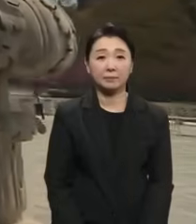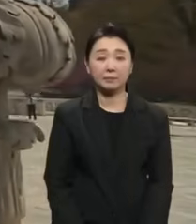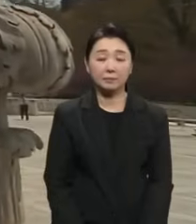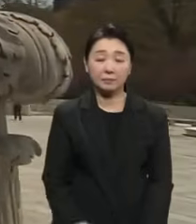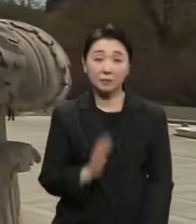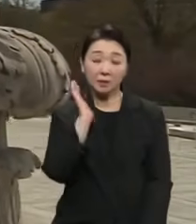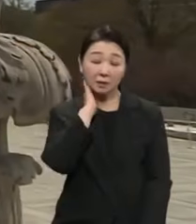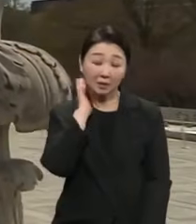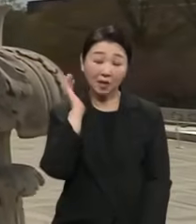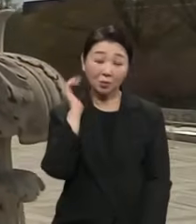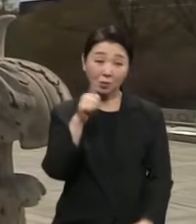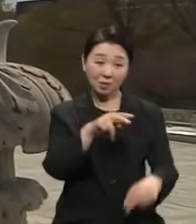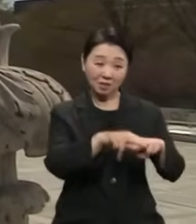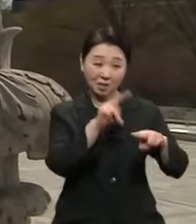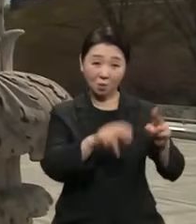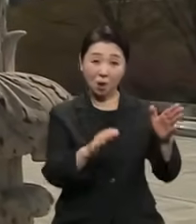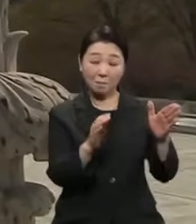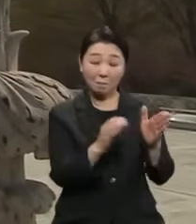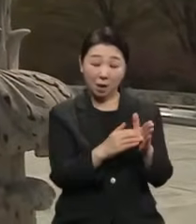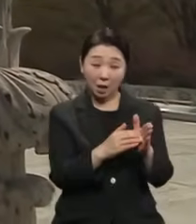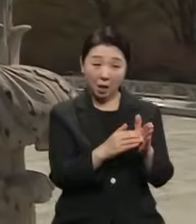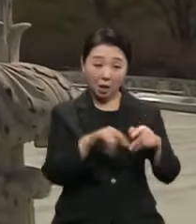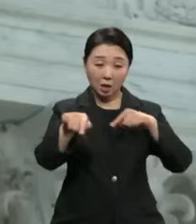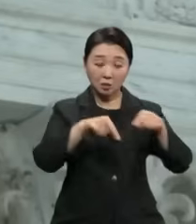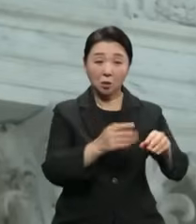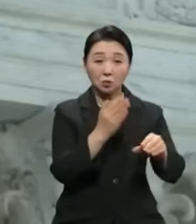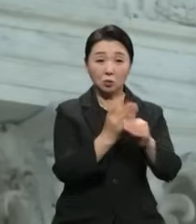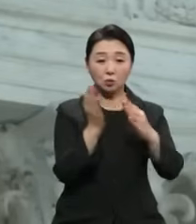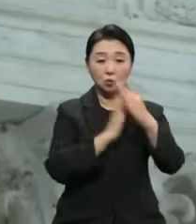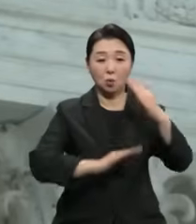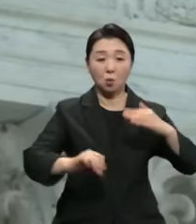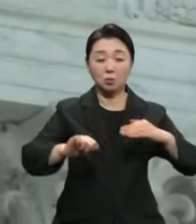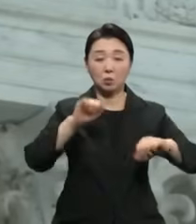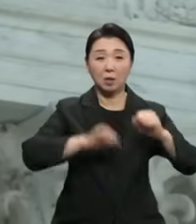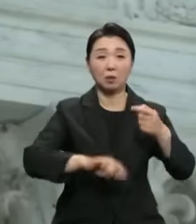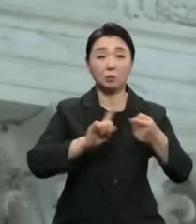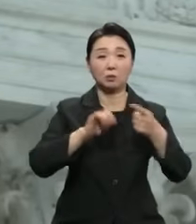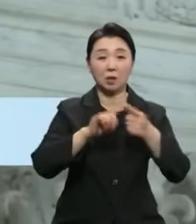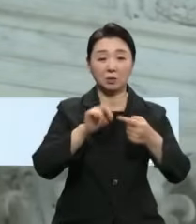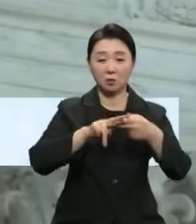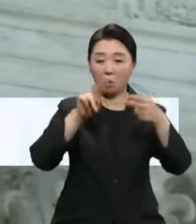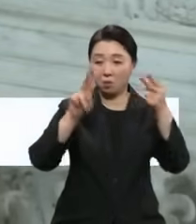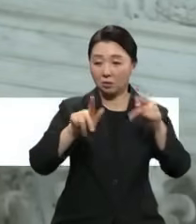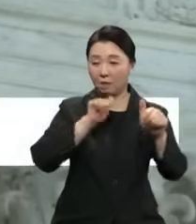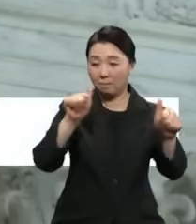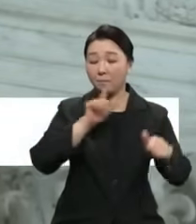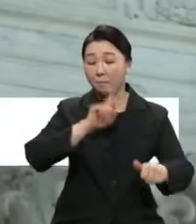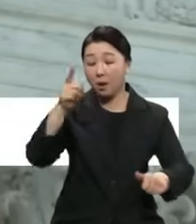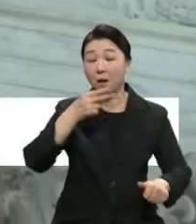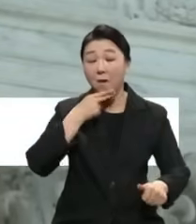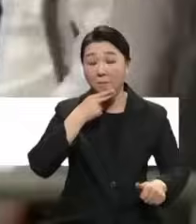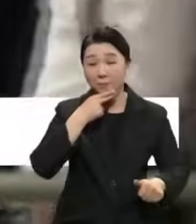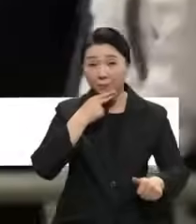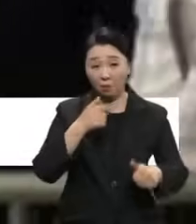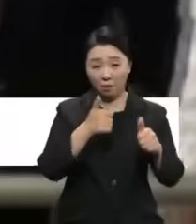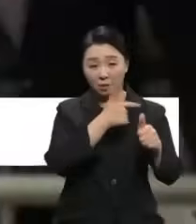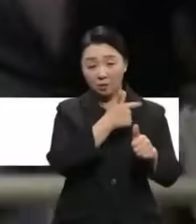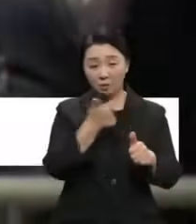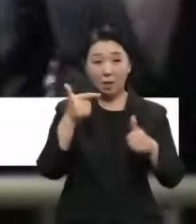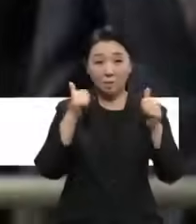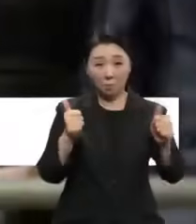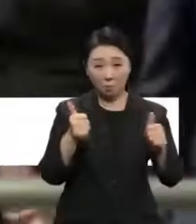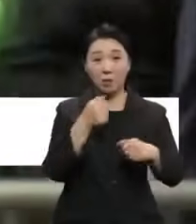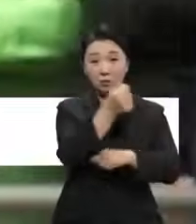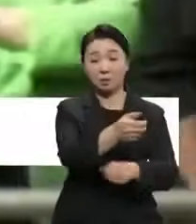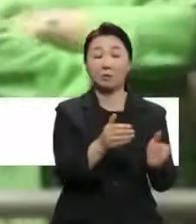대통령 자리에서 내려왔어도 재임 중에 공적인 행위에 대해선 형사 기소를 받지 않는다는 게 이번 미 연방대법원의 결정입니다.